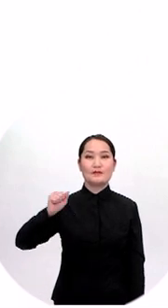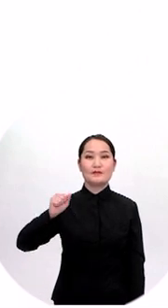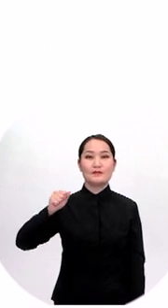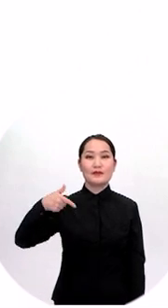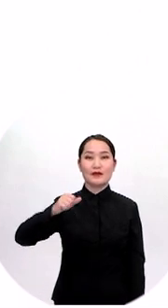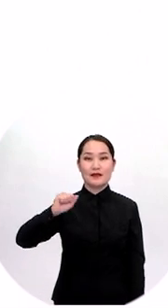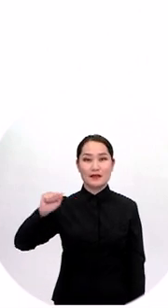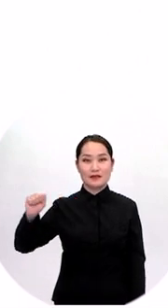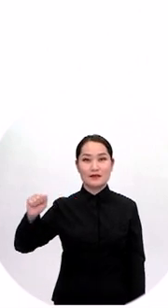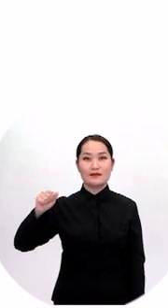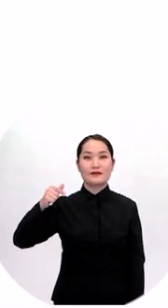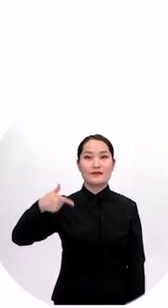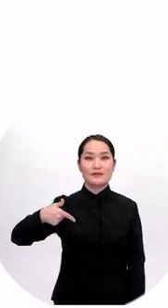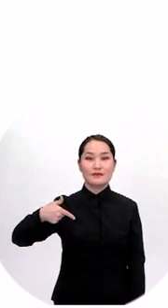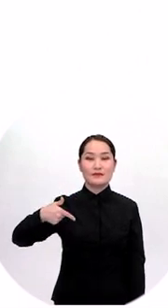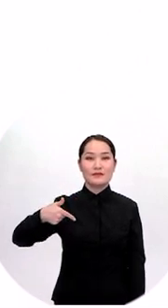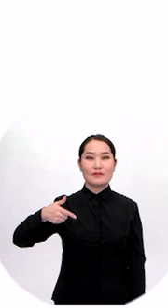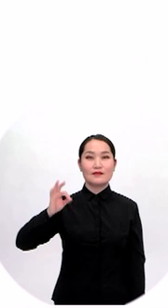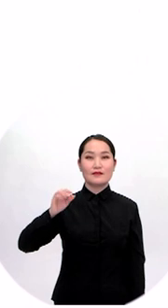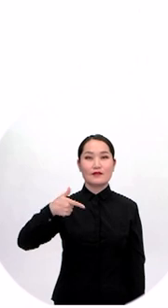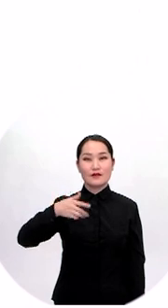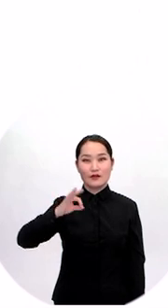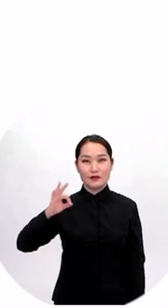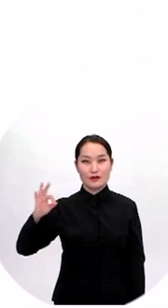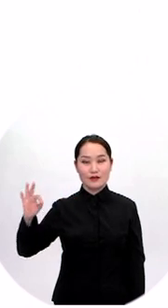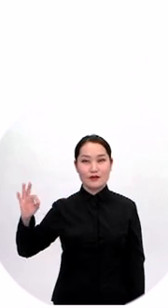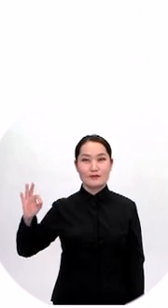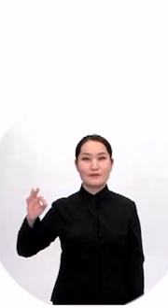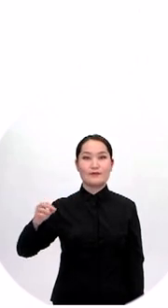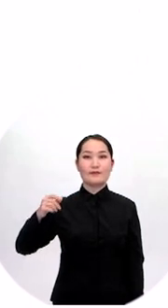Га. Га. Го. Го.